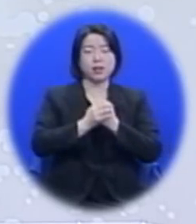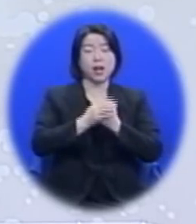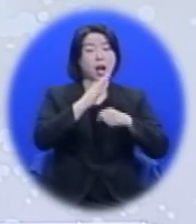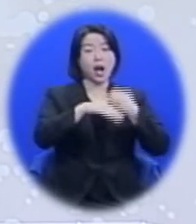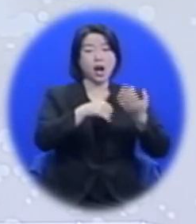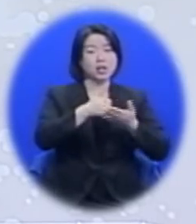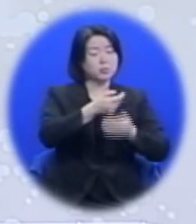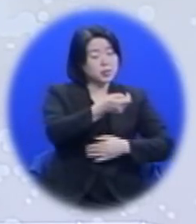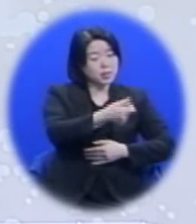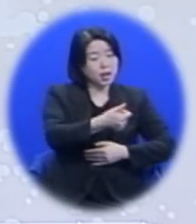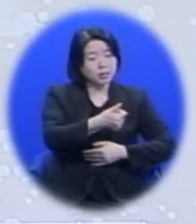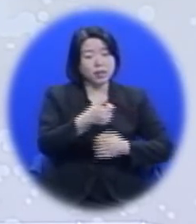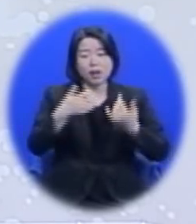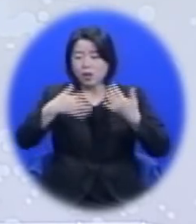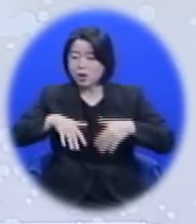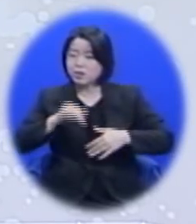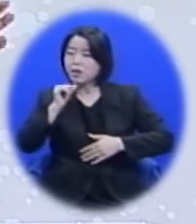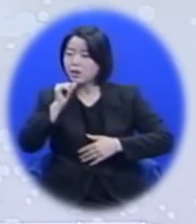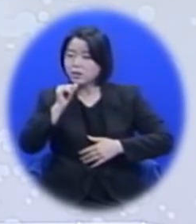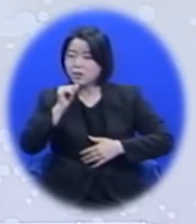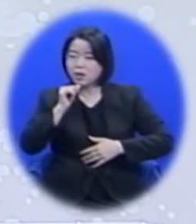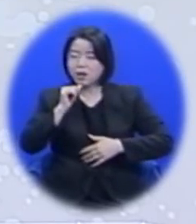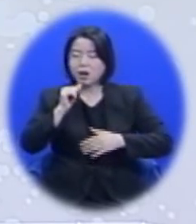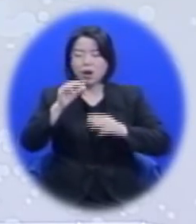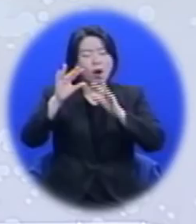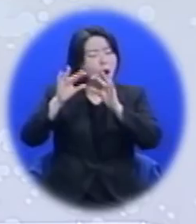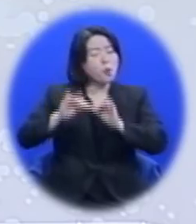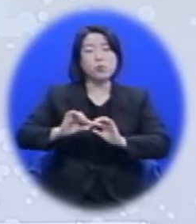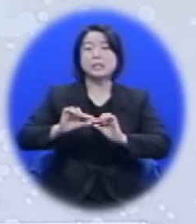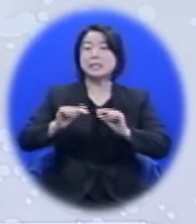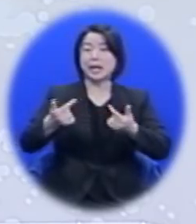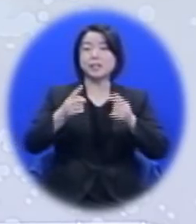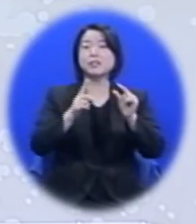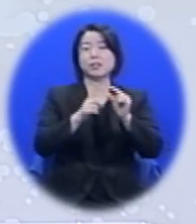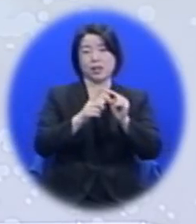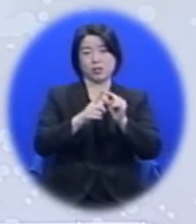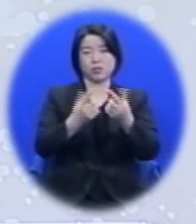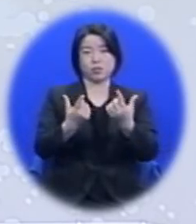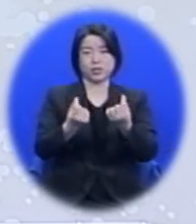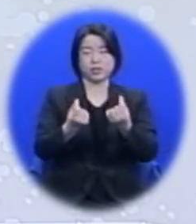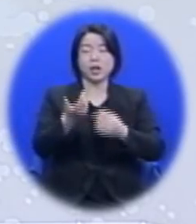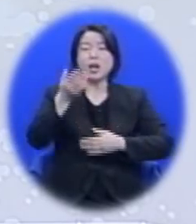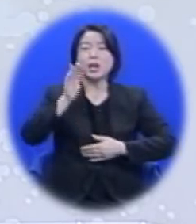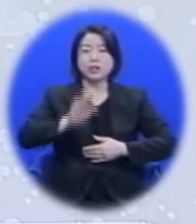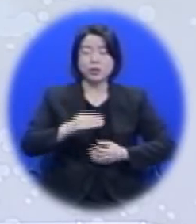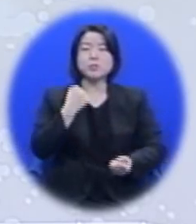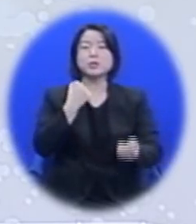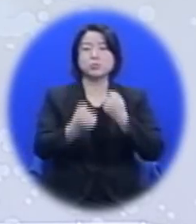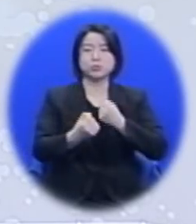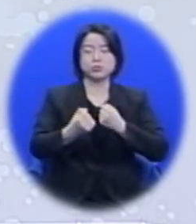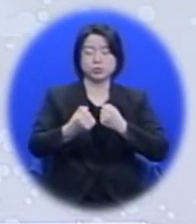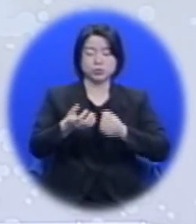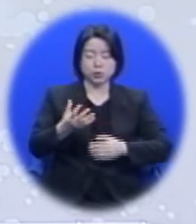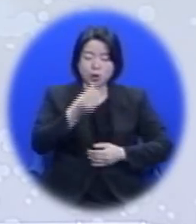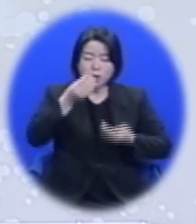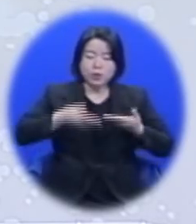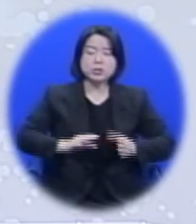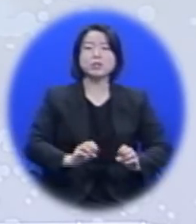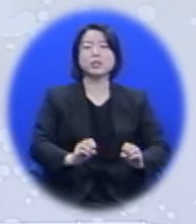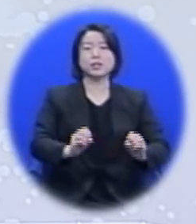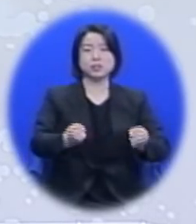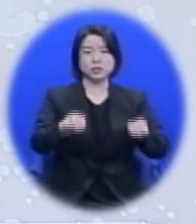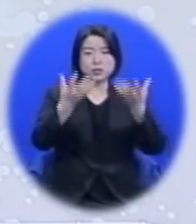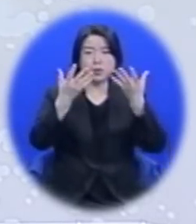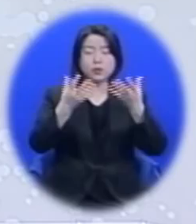작다, 연약하다, 가난하다는 것은 전혀 어울리지 않는 단어입니다. 그런데도 성탄절 메시지는